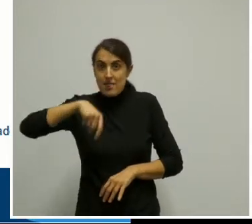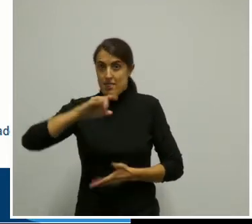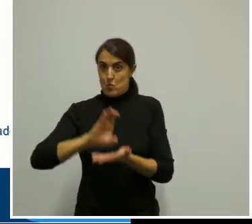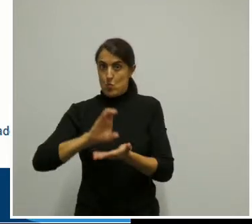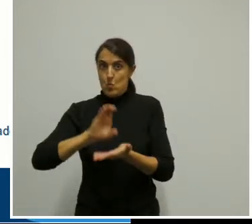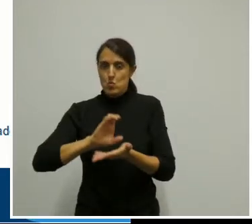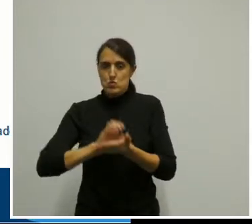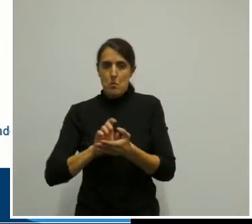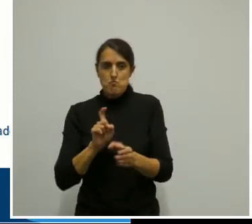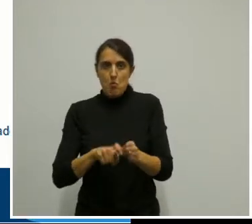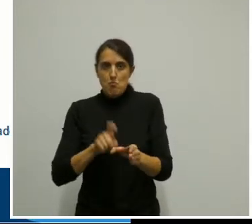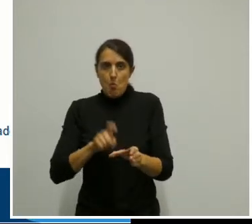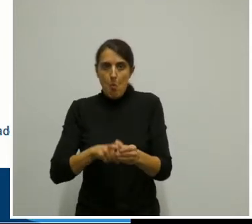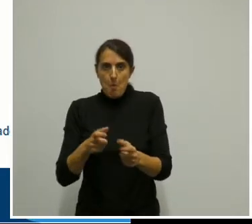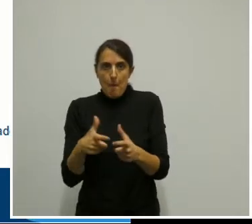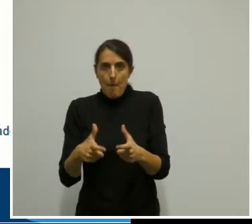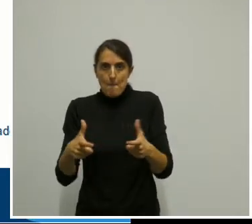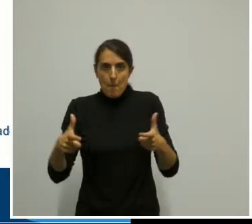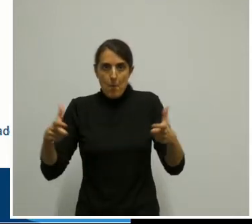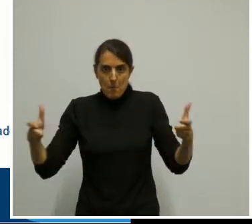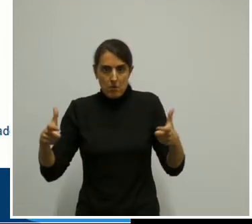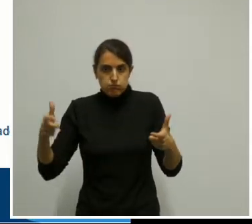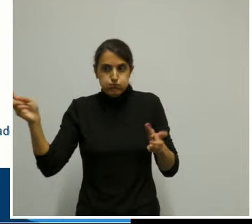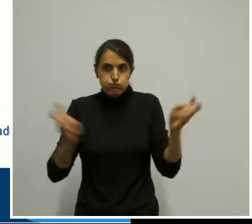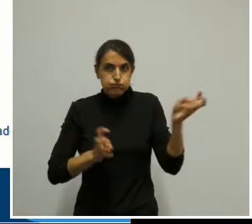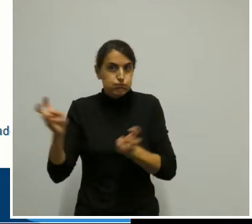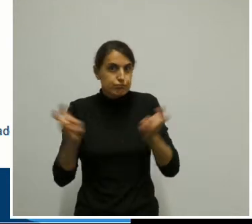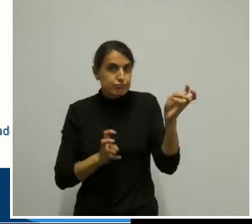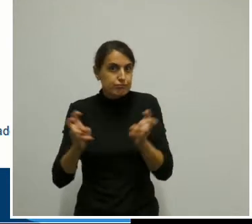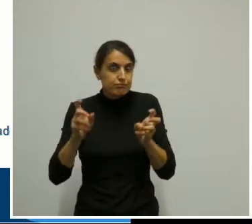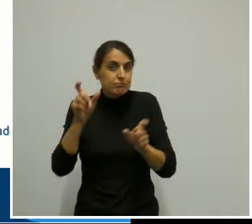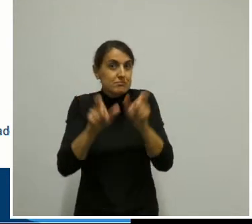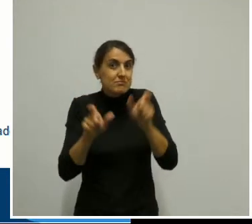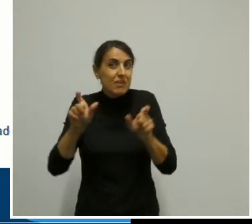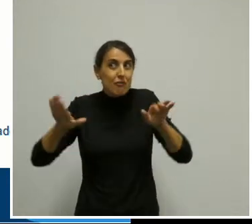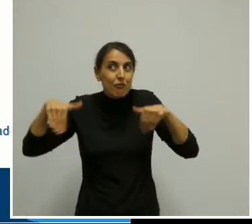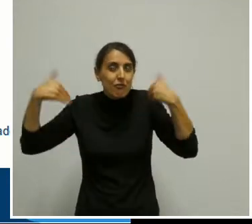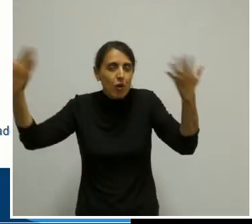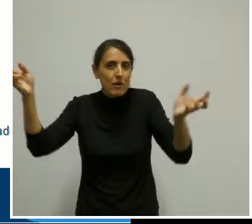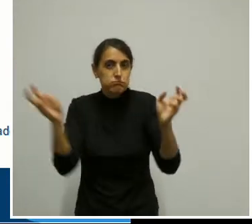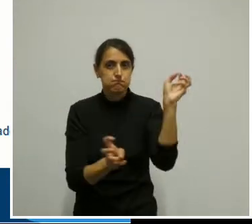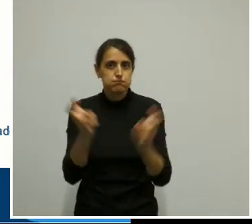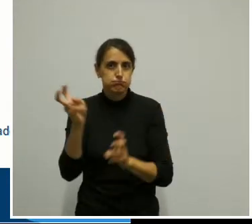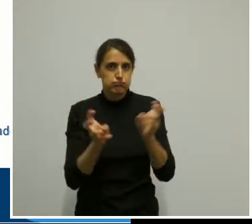ara hi ha molt més, sí? Està arribant molta població de fora, de nou.